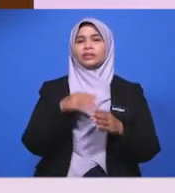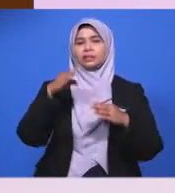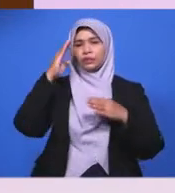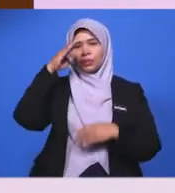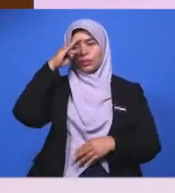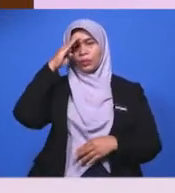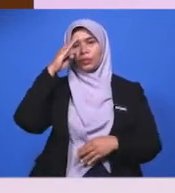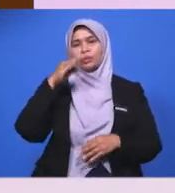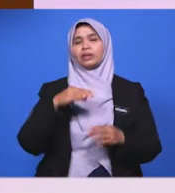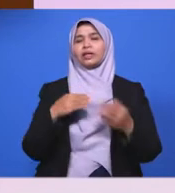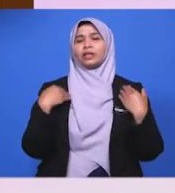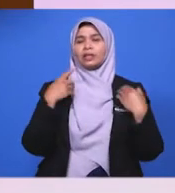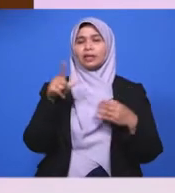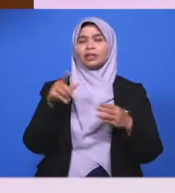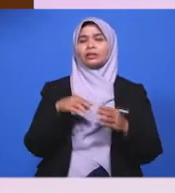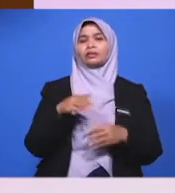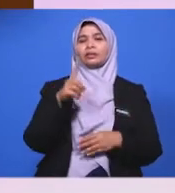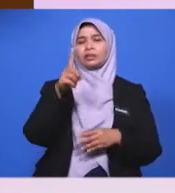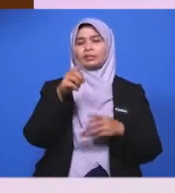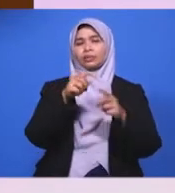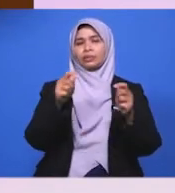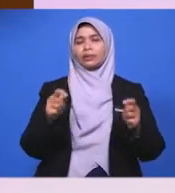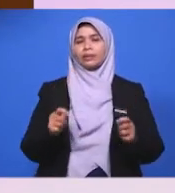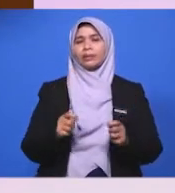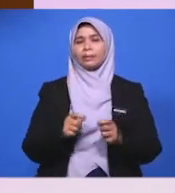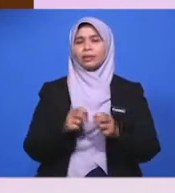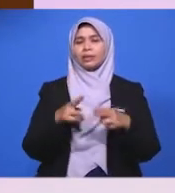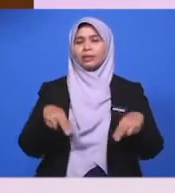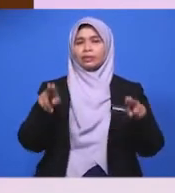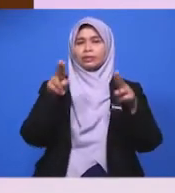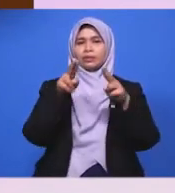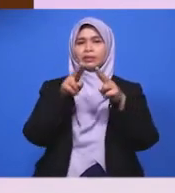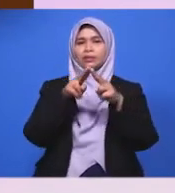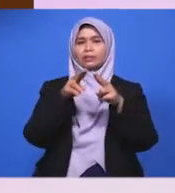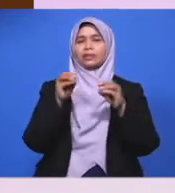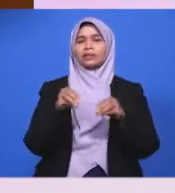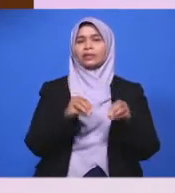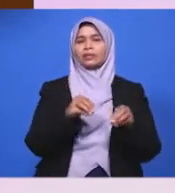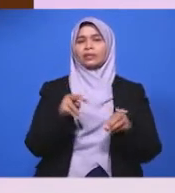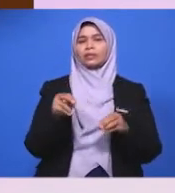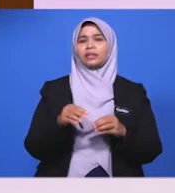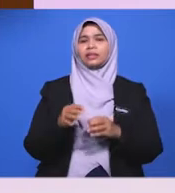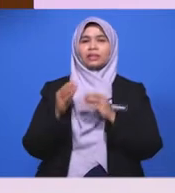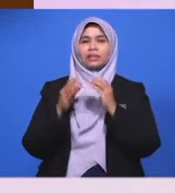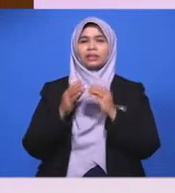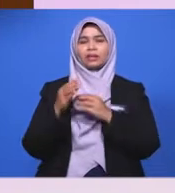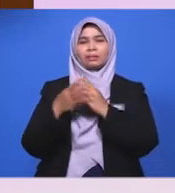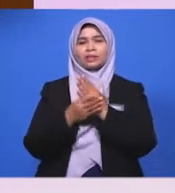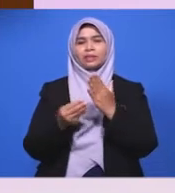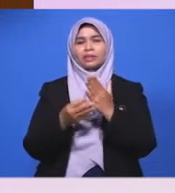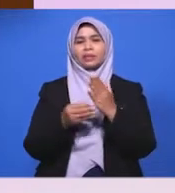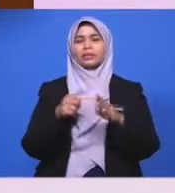Johor merupakan salah satu kawasan utama tanaman kelapa sawit di